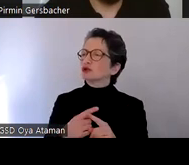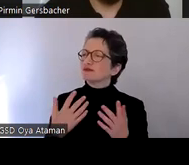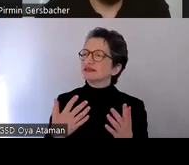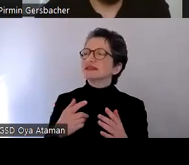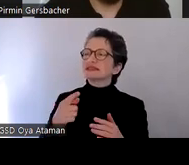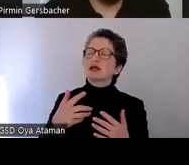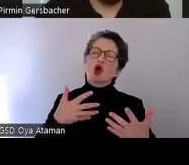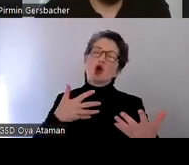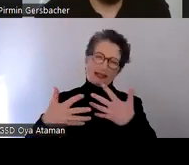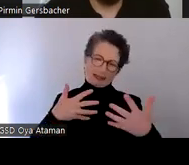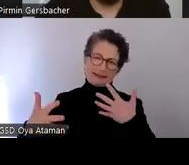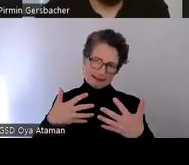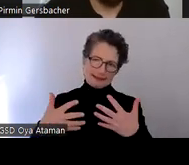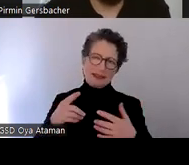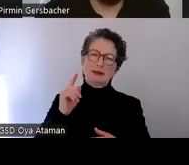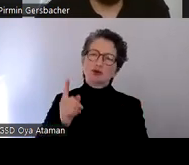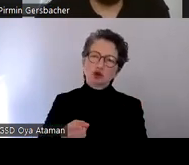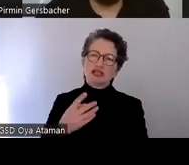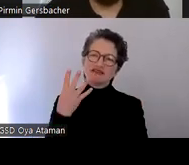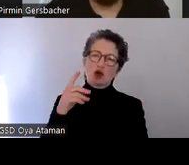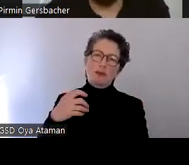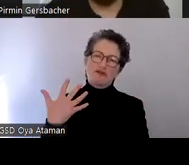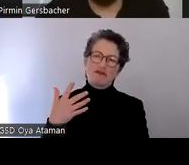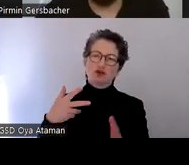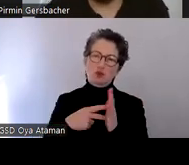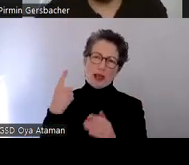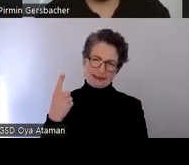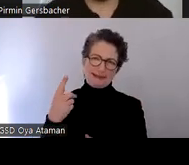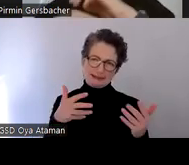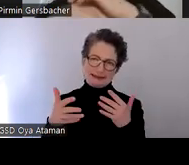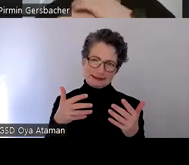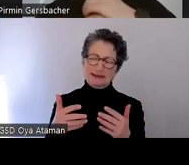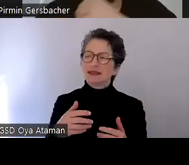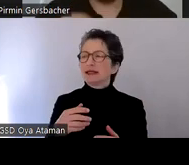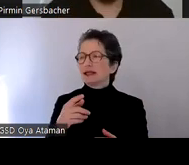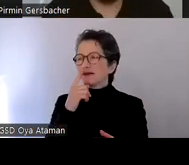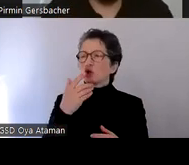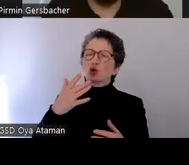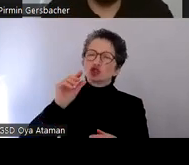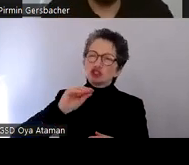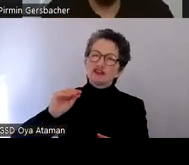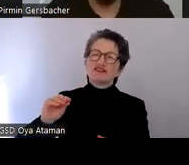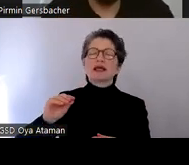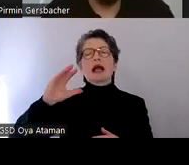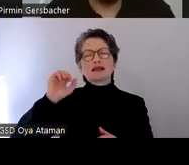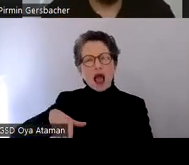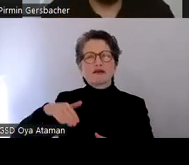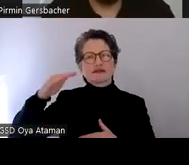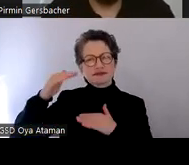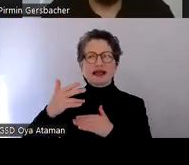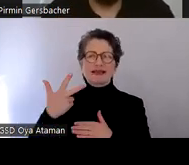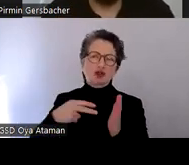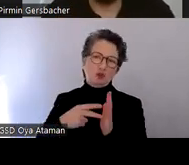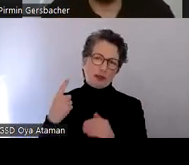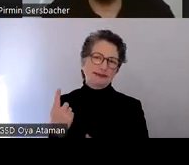mindestens 4,5 zu 1. Bei normaler Größe, bei großer Schrift kann es noch ein bisschen geringer sein, mit 3 zu 1. Also im Prinzip